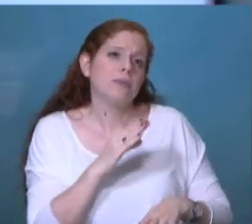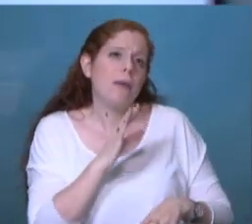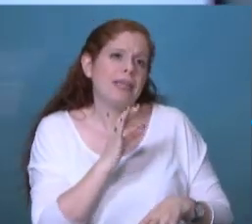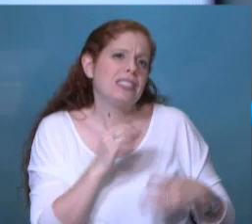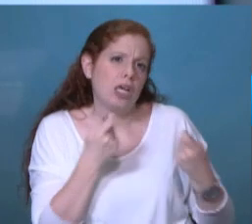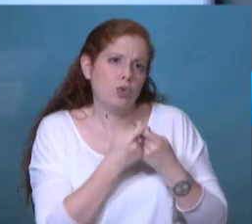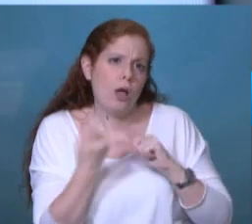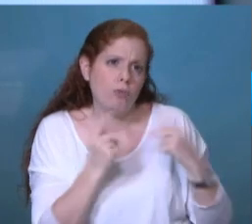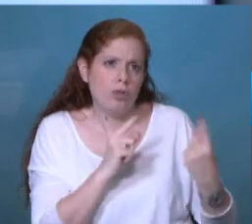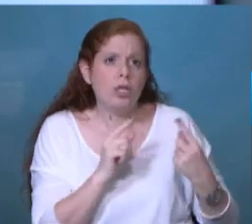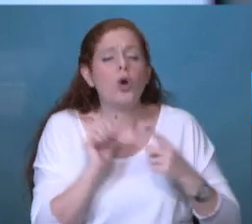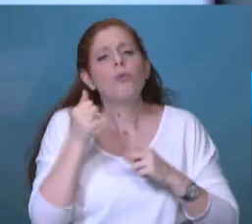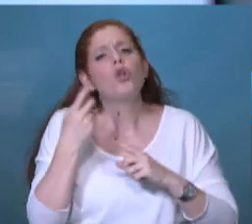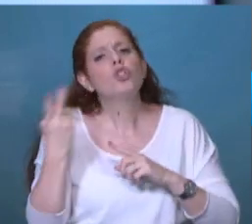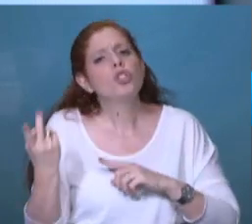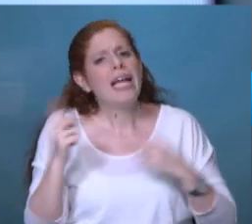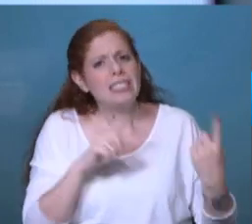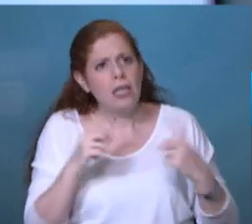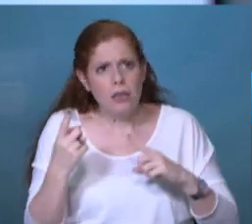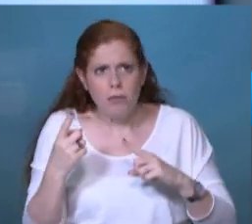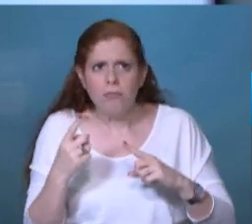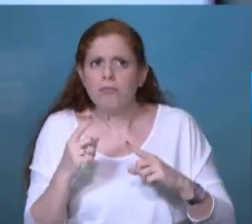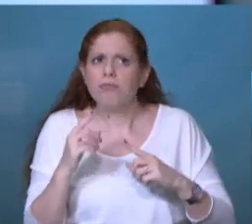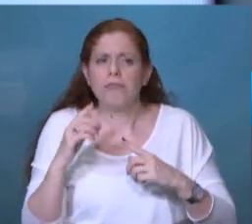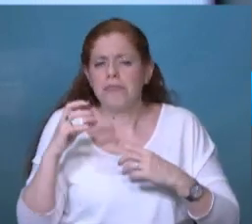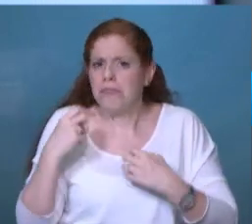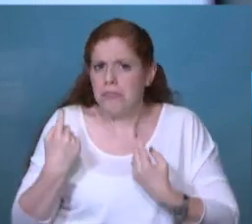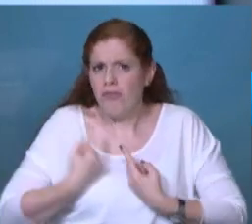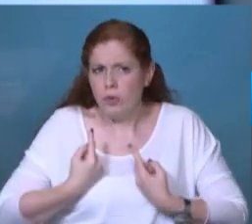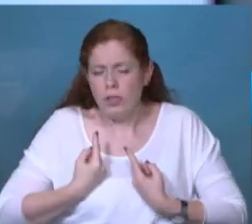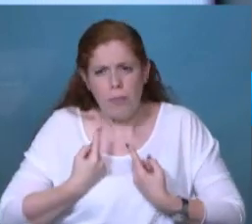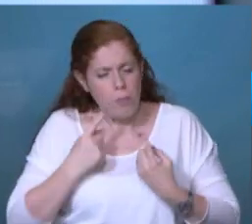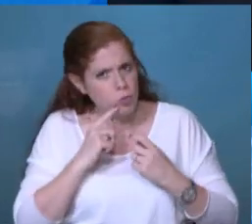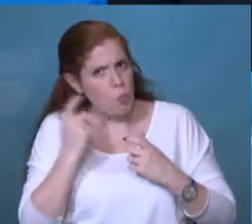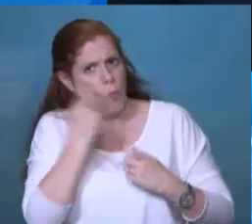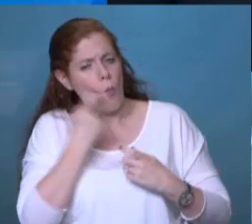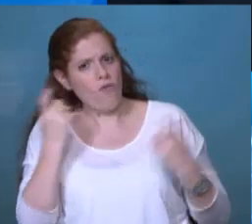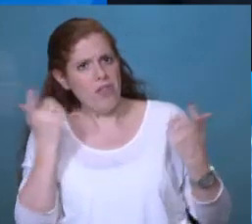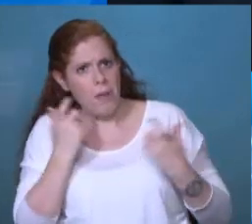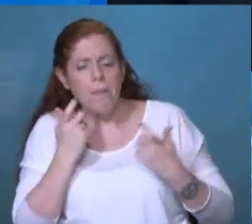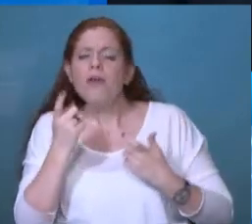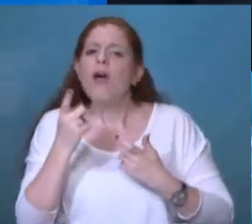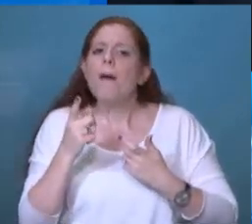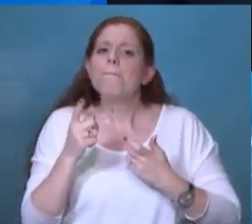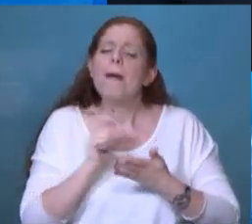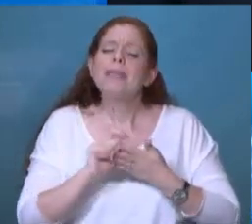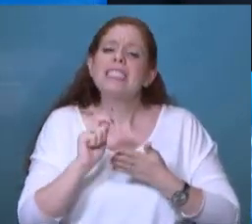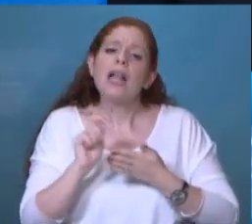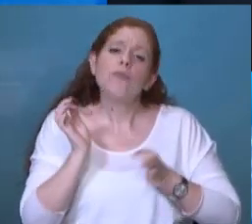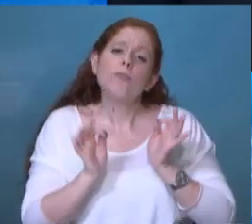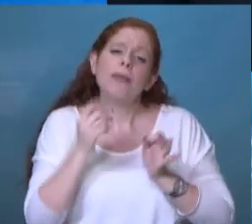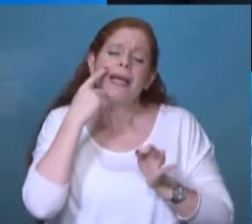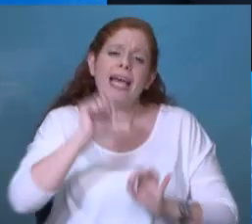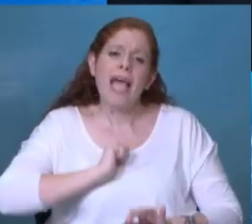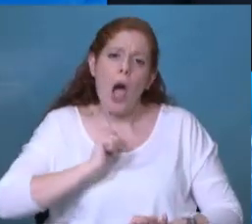כל, שני הצדדים תפסו את עצמם מופתעים היום כל אחד מהצד של השני, ובכל זאת במשרד המשפטים צפויים לחכות. לחכות